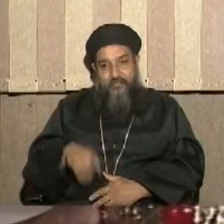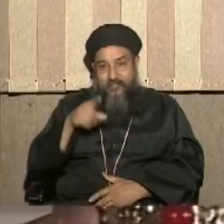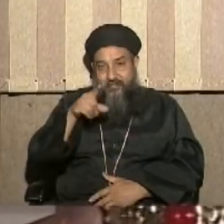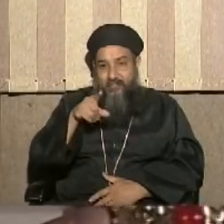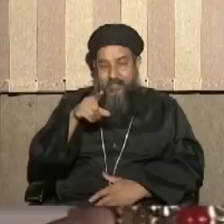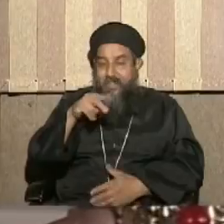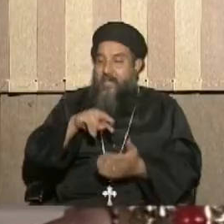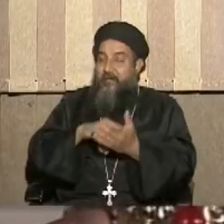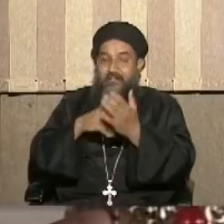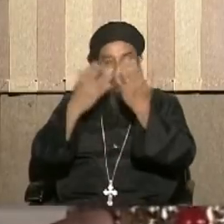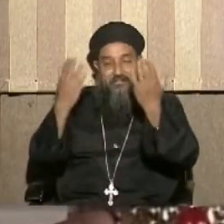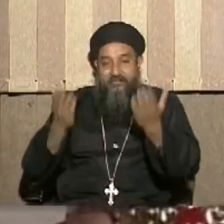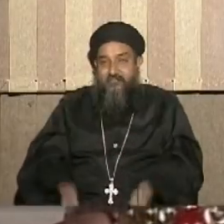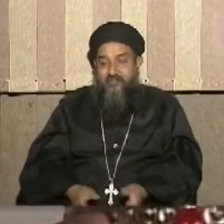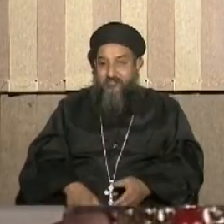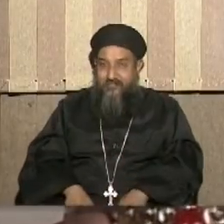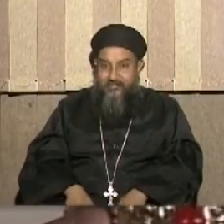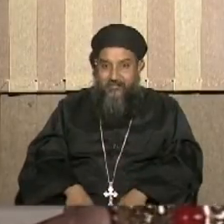لكن تعالى نتحاسب.